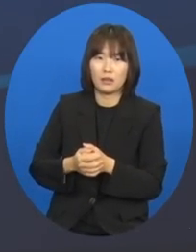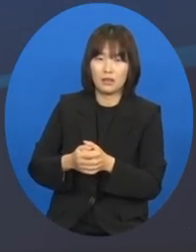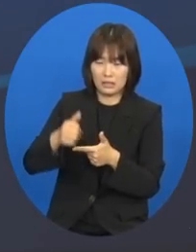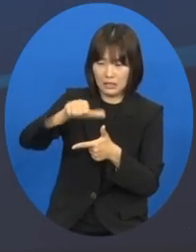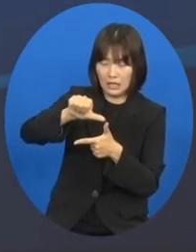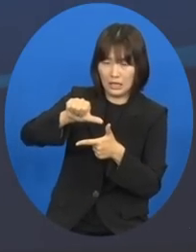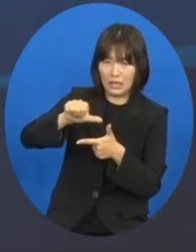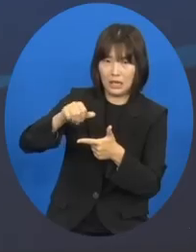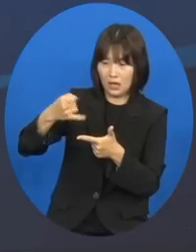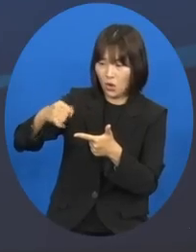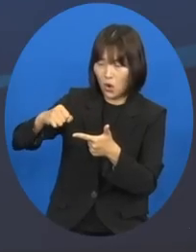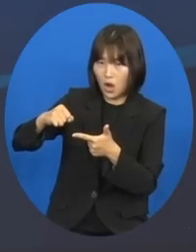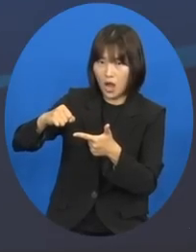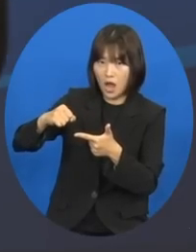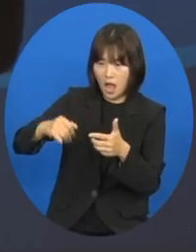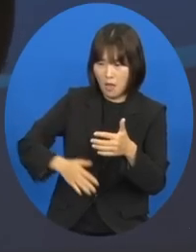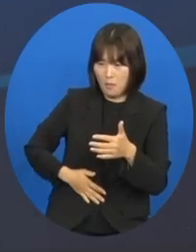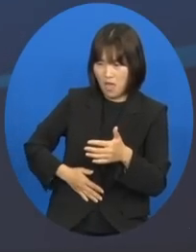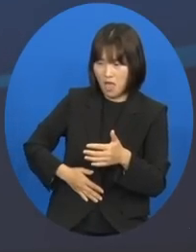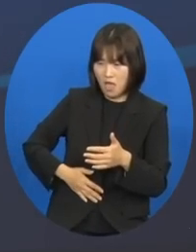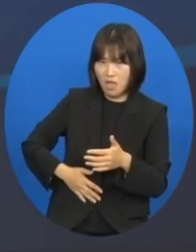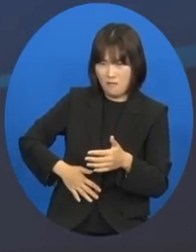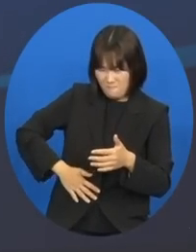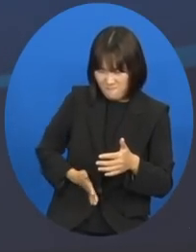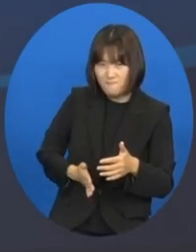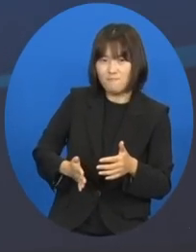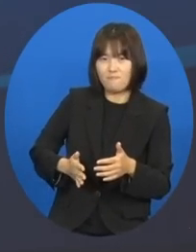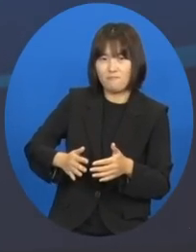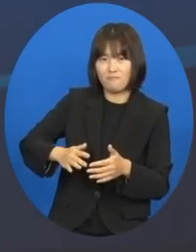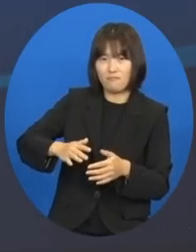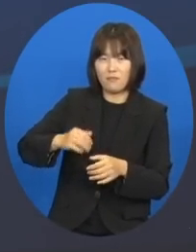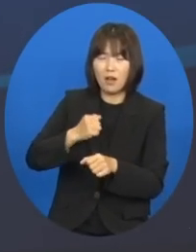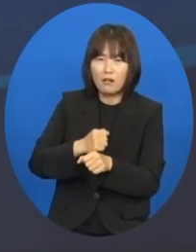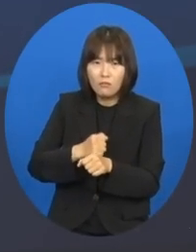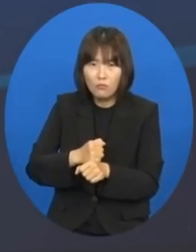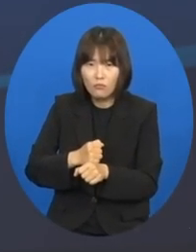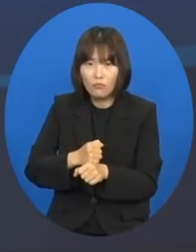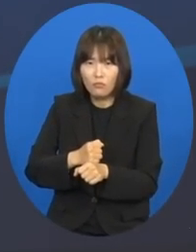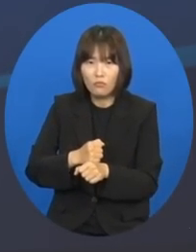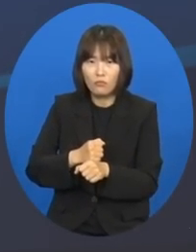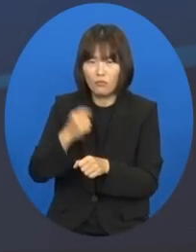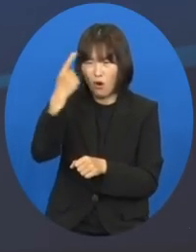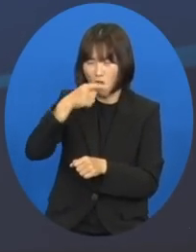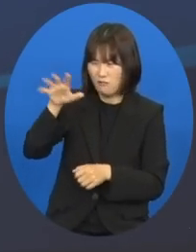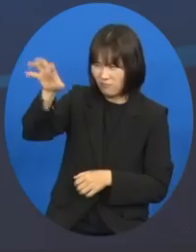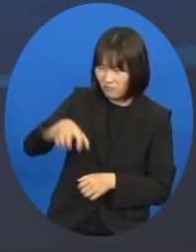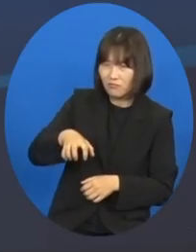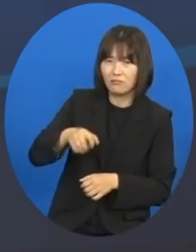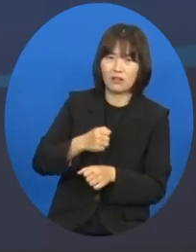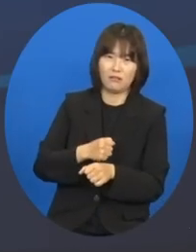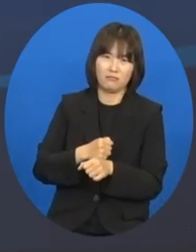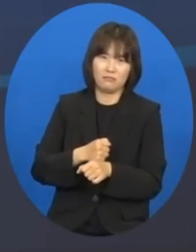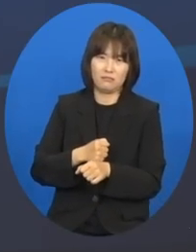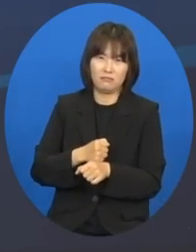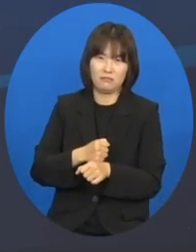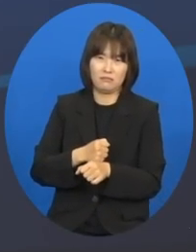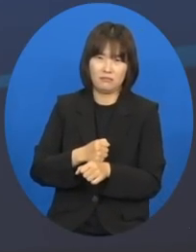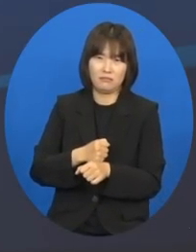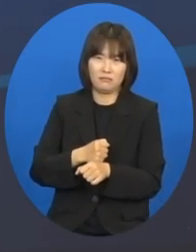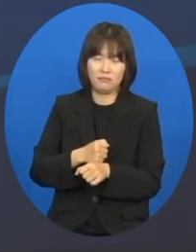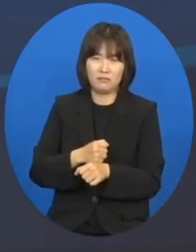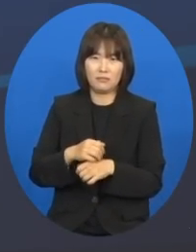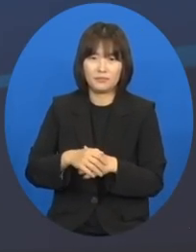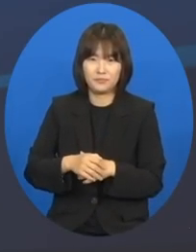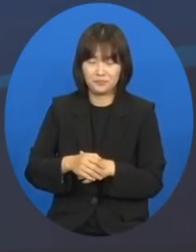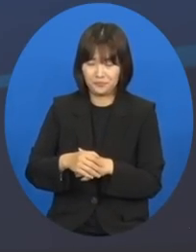밟고 지나가고 안 보는 새 얼굴을 할퀴고 얘가 사라져야 되는 거예요 그래야 내가 사랑을 받는 거예요